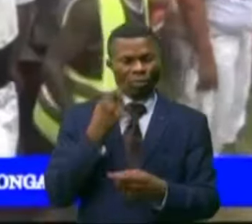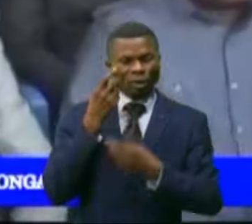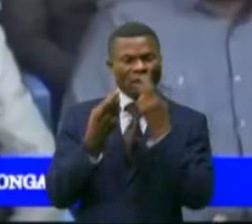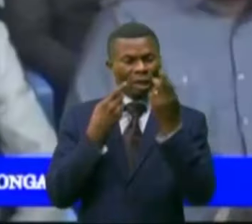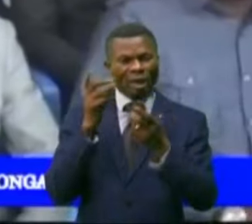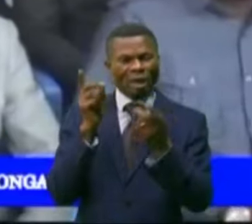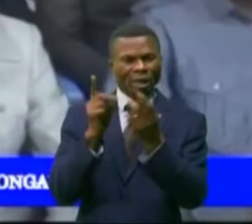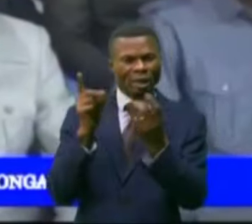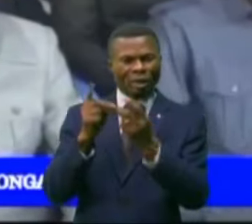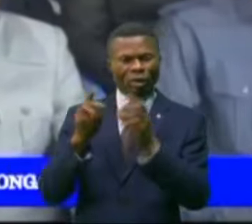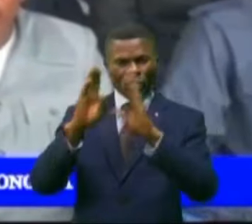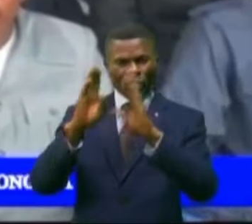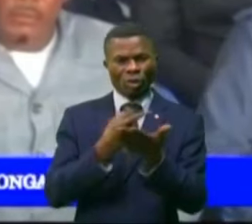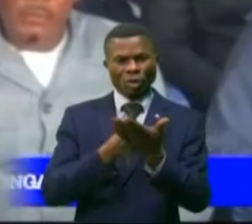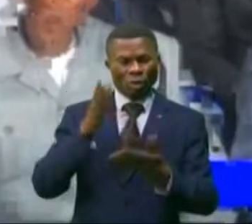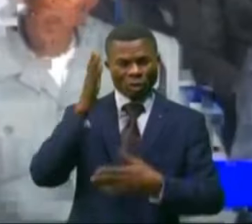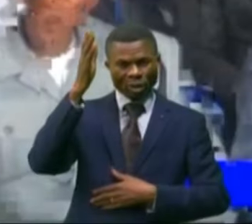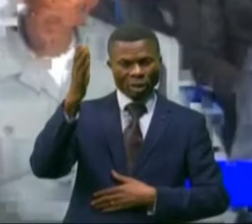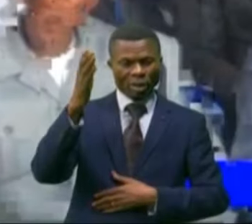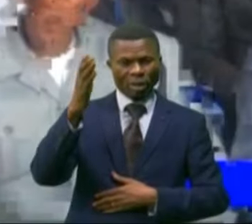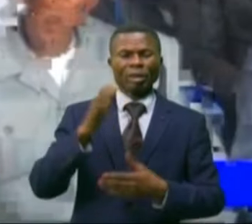la semaine prochaine avant.